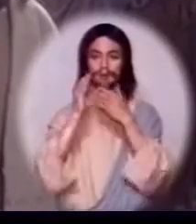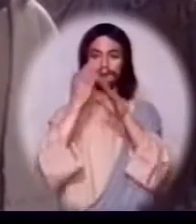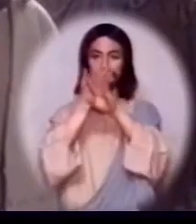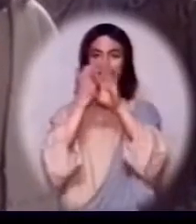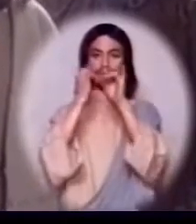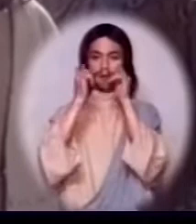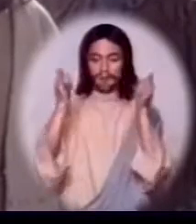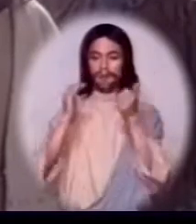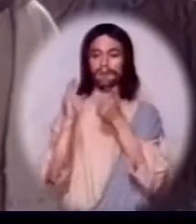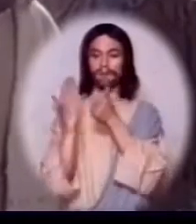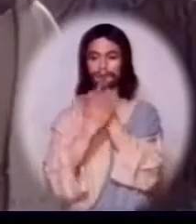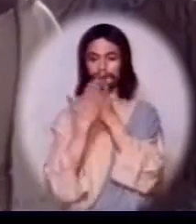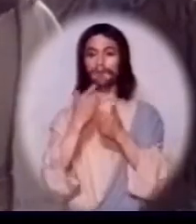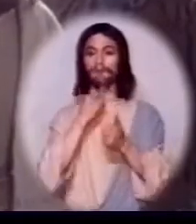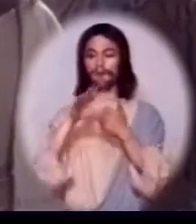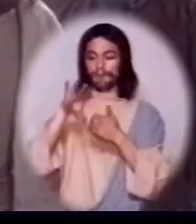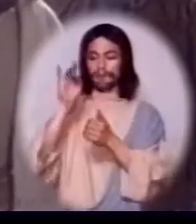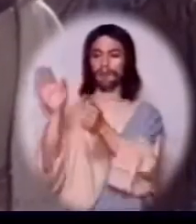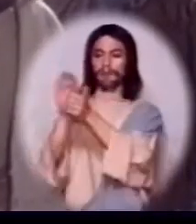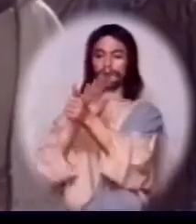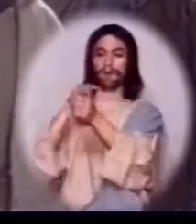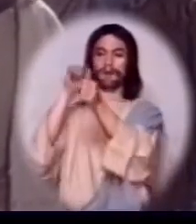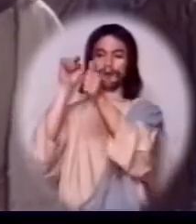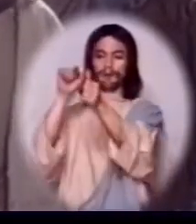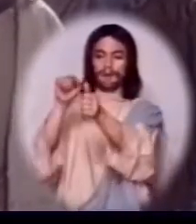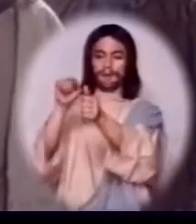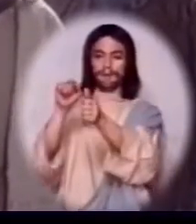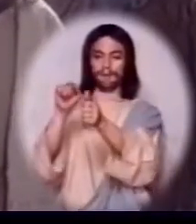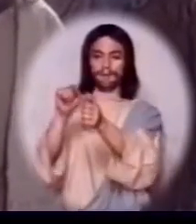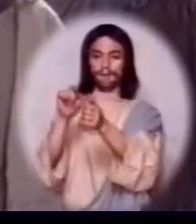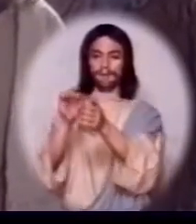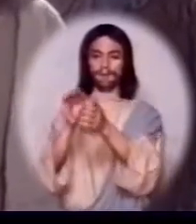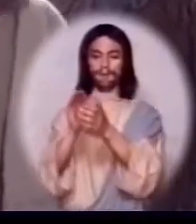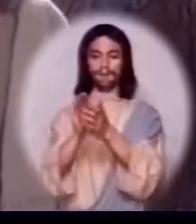만약 남에게 대접받고자 하면 먼저 대접하라.